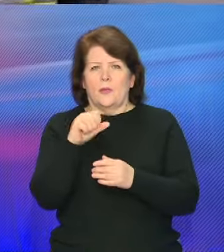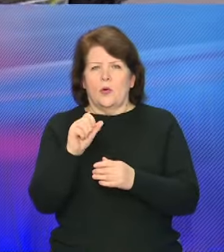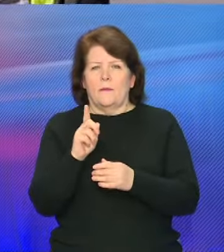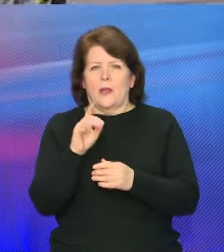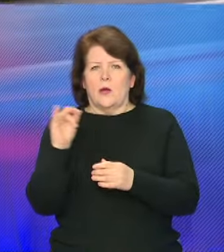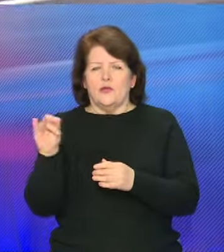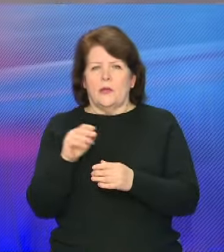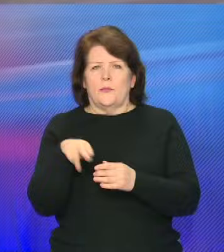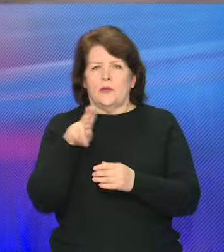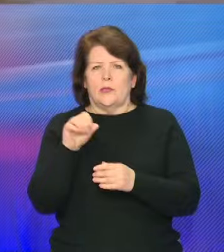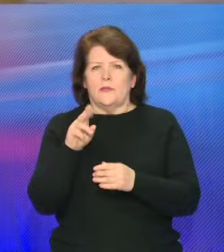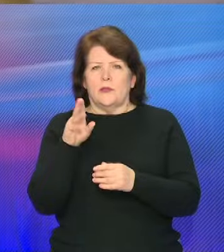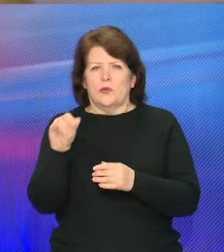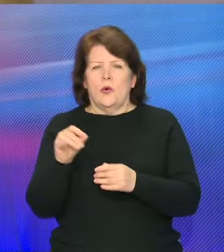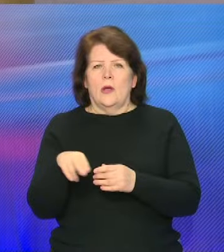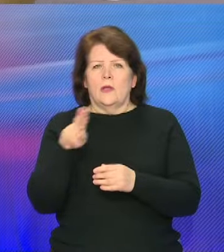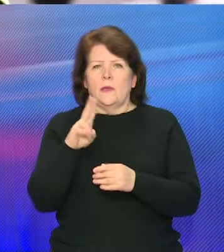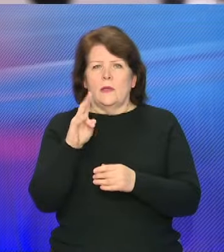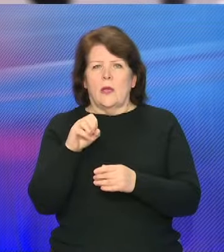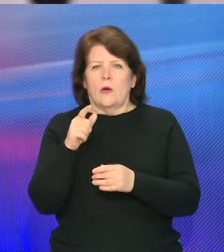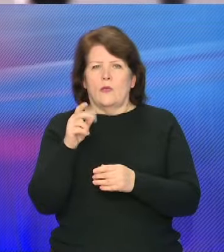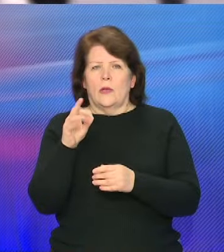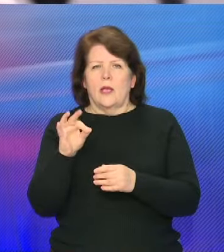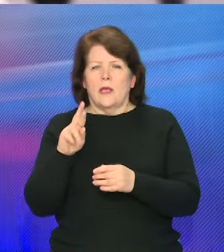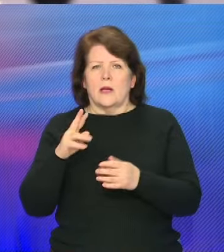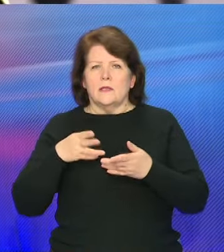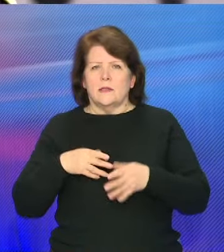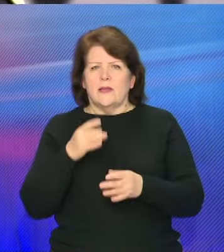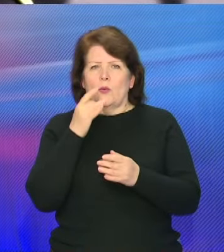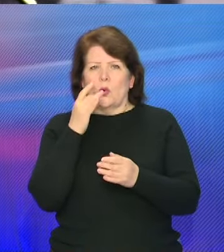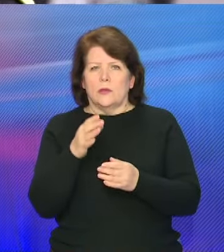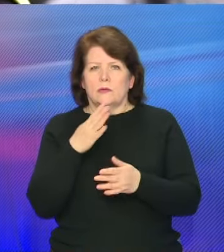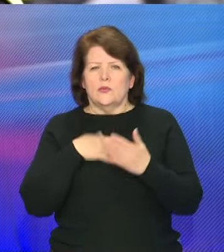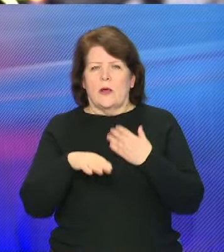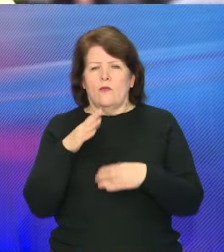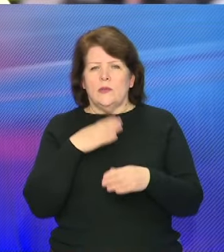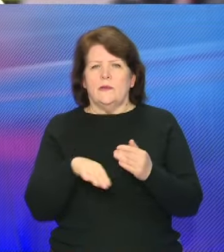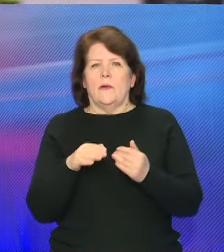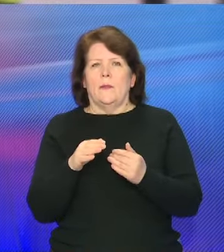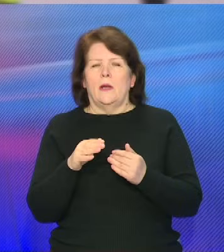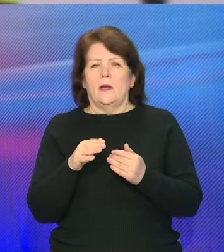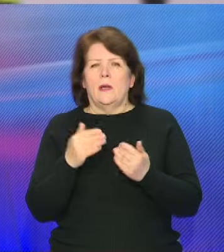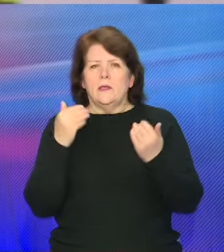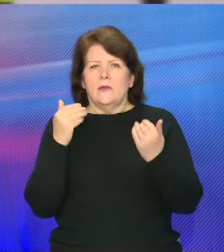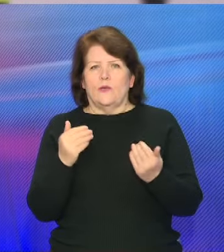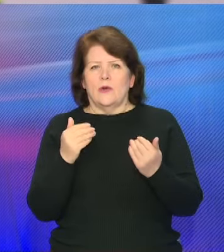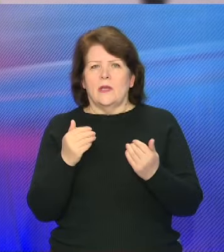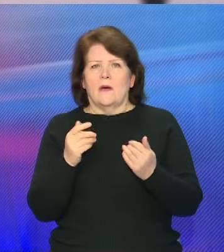дрифтингу Дмитрий Нагула. Я сам уроженец Гродна і з удовольствием, звісно ж, от сьогодні